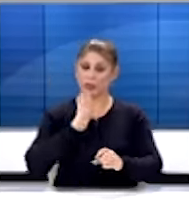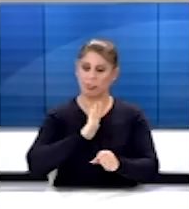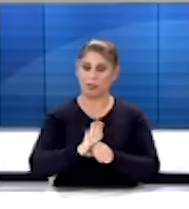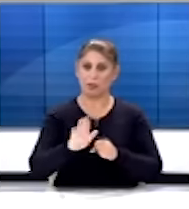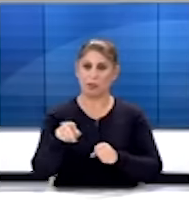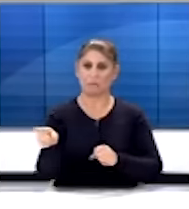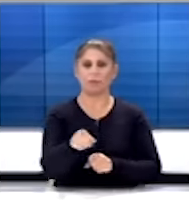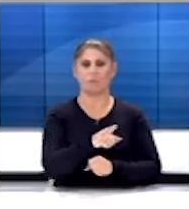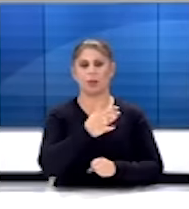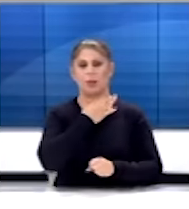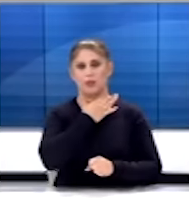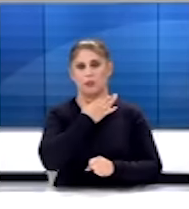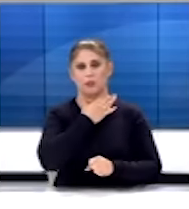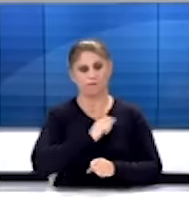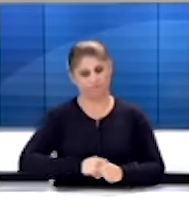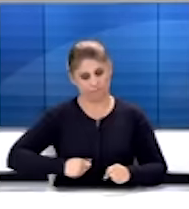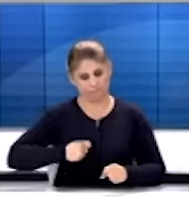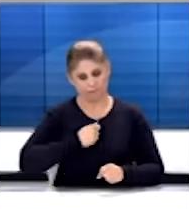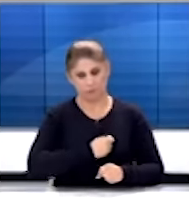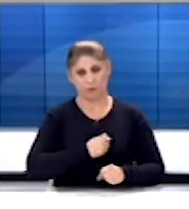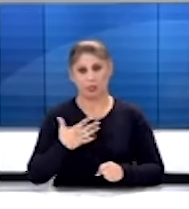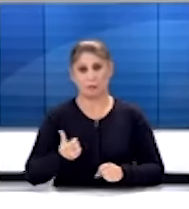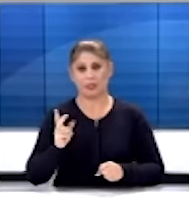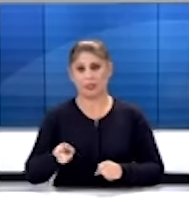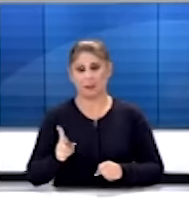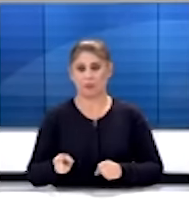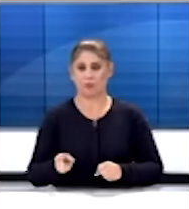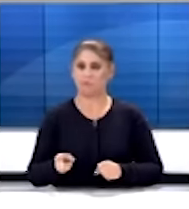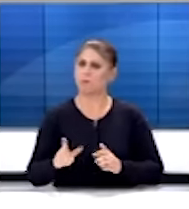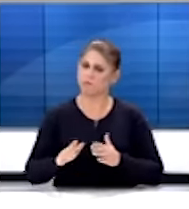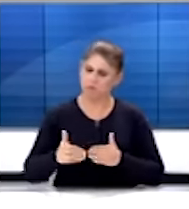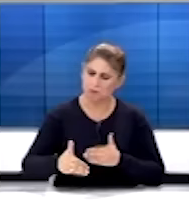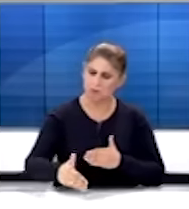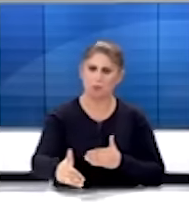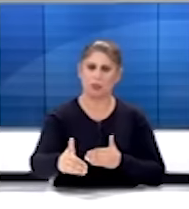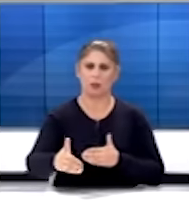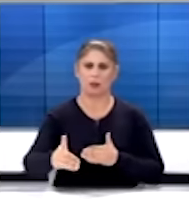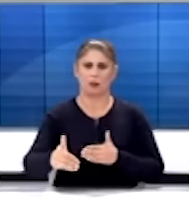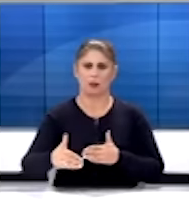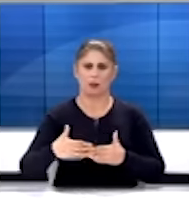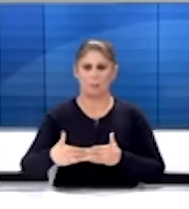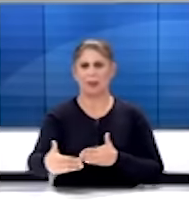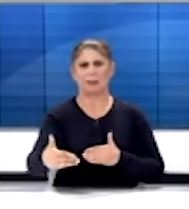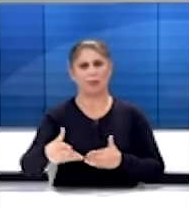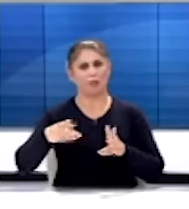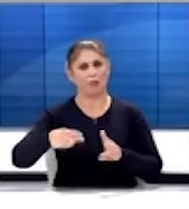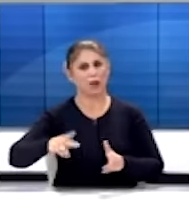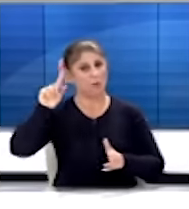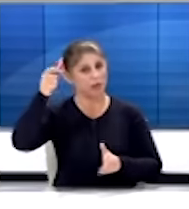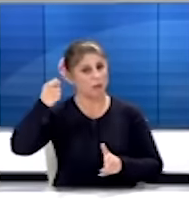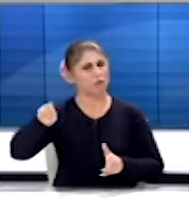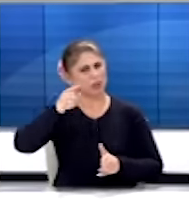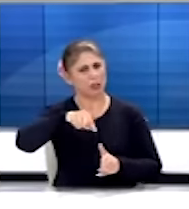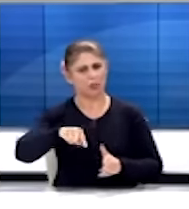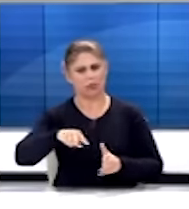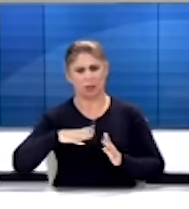καλύψει αυτές τις ανάγκες. Και δυστυχώς υπάρχει κίνδυνος δυνητικά να επεκταθεί η διακοπή του ρεύματος και σε άλλους